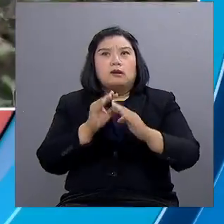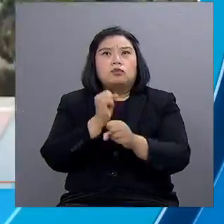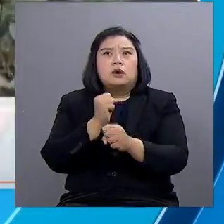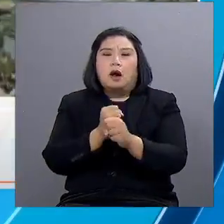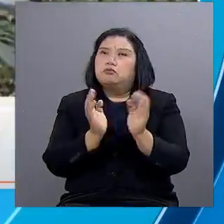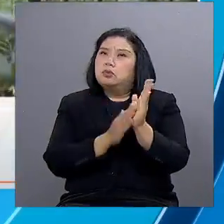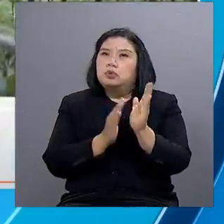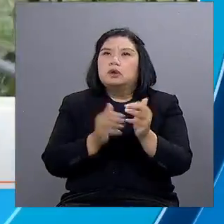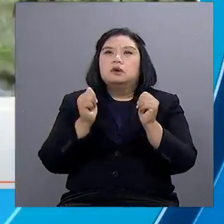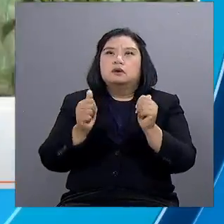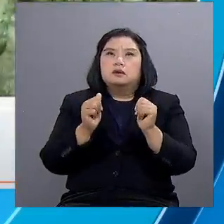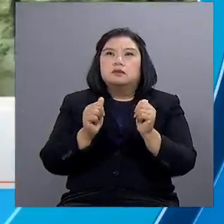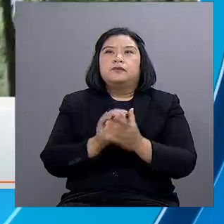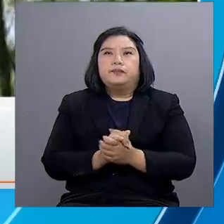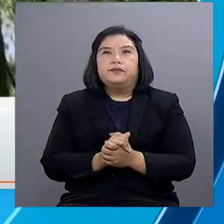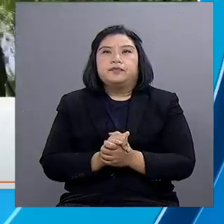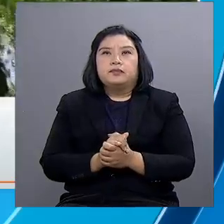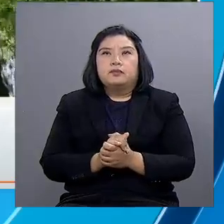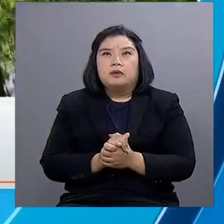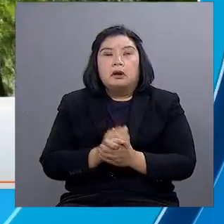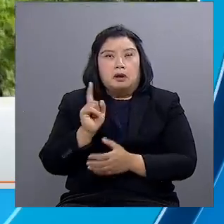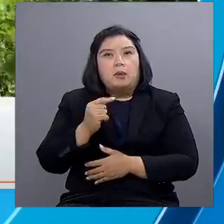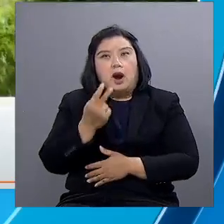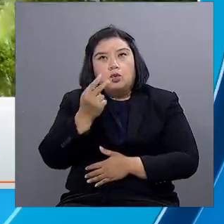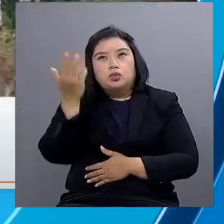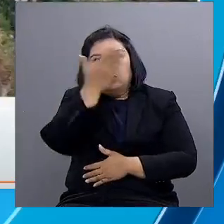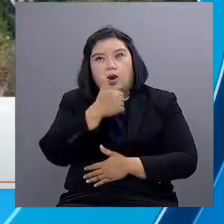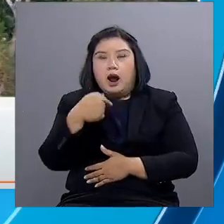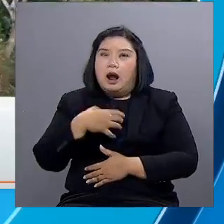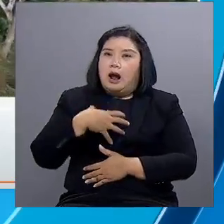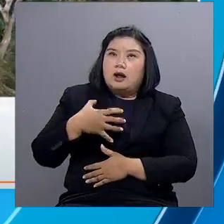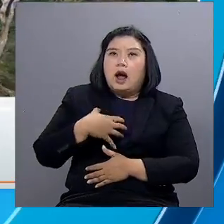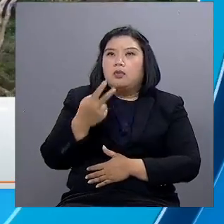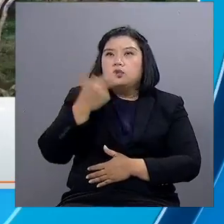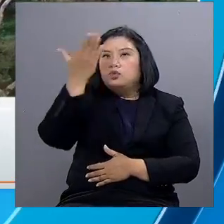ครับที่เขาเรียกว่าปูทางไว้ให้คนที่เขาอยากจะขึ้นไปดื่มด่ำกับความสวยงามธรรมชา